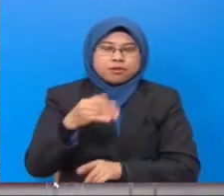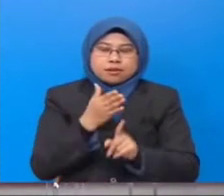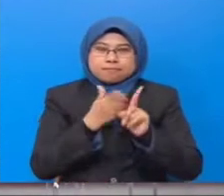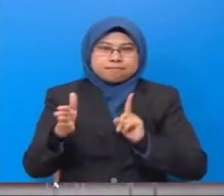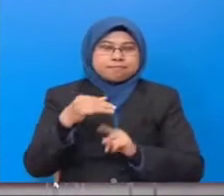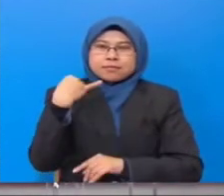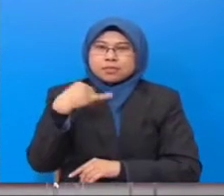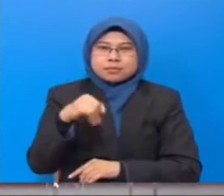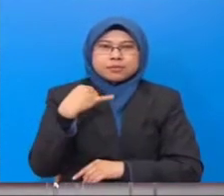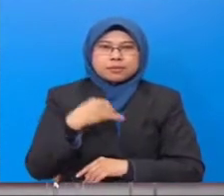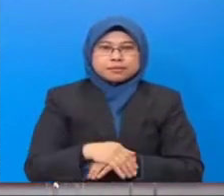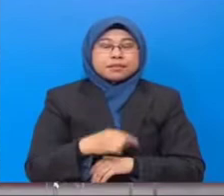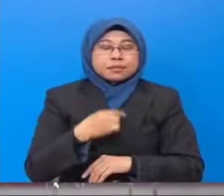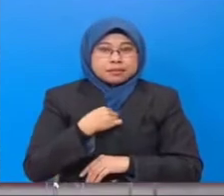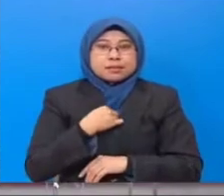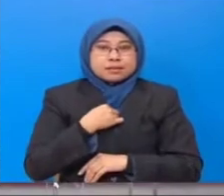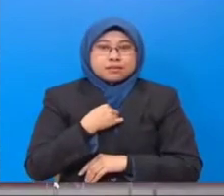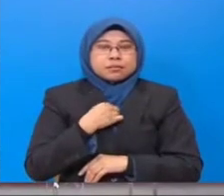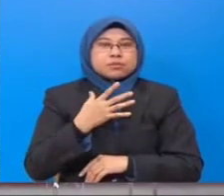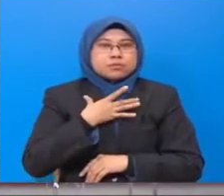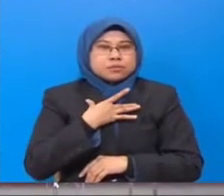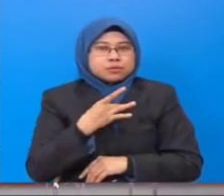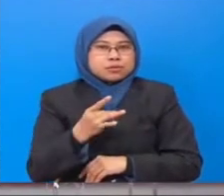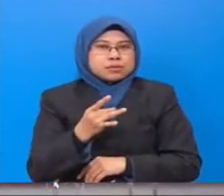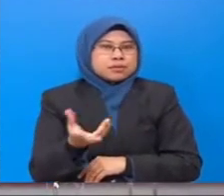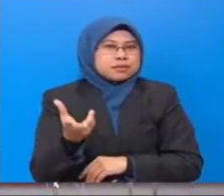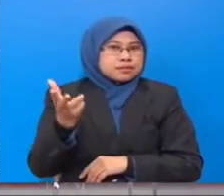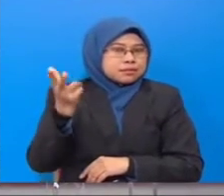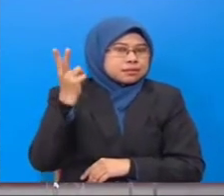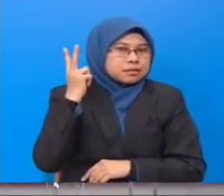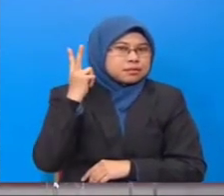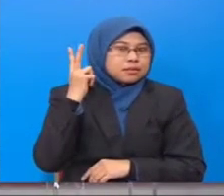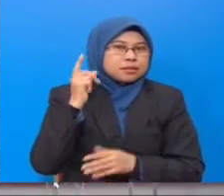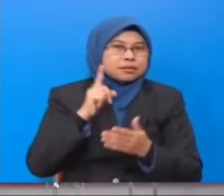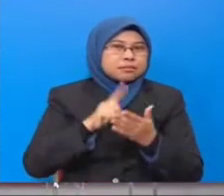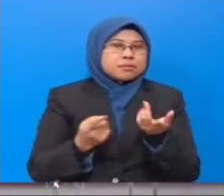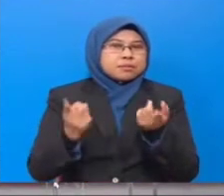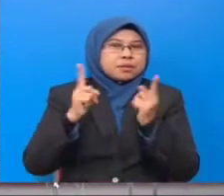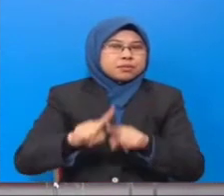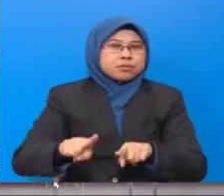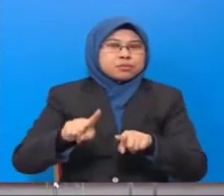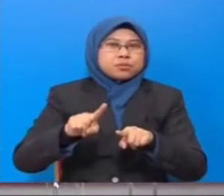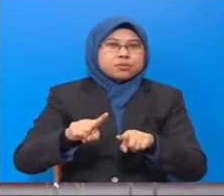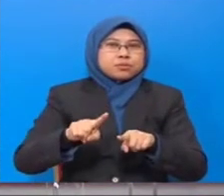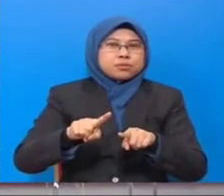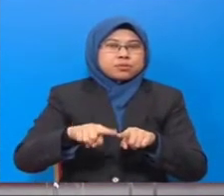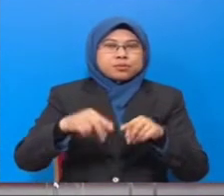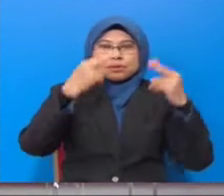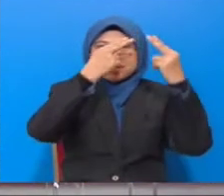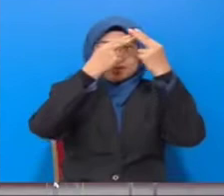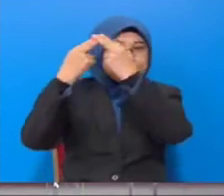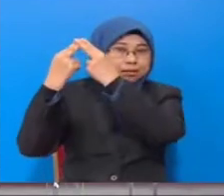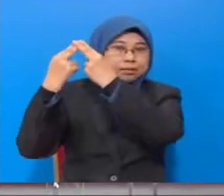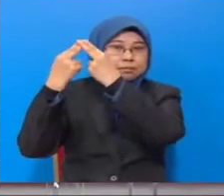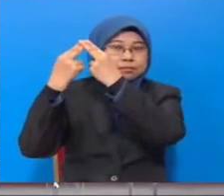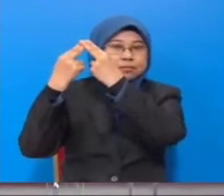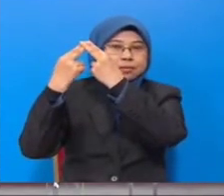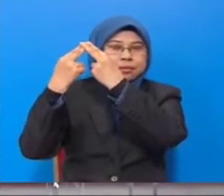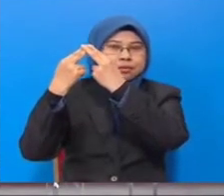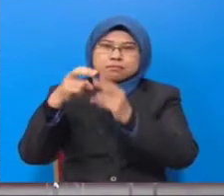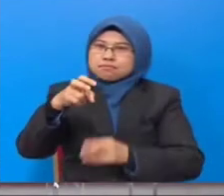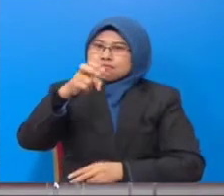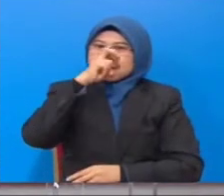saya juga ketahui dengan HP yang saya Tengah daripada Arab Saudi di mana begitu Tegas